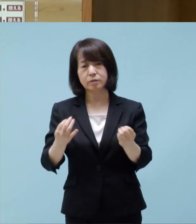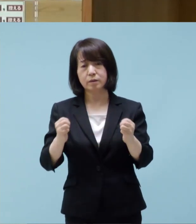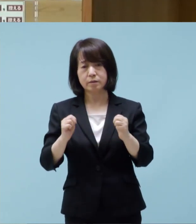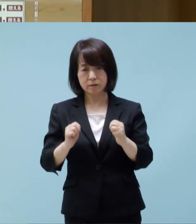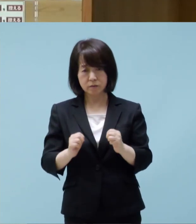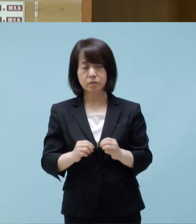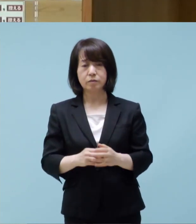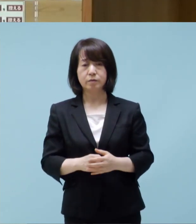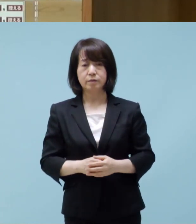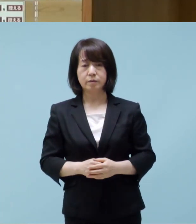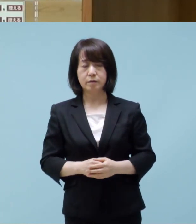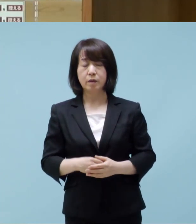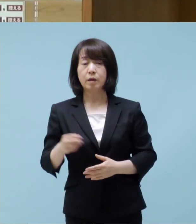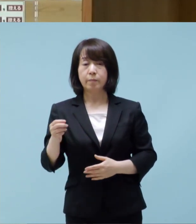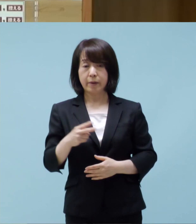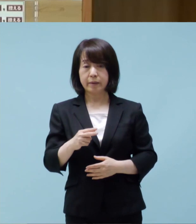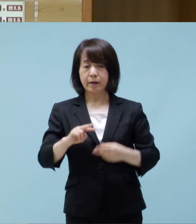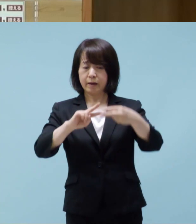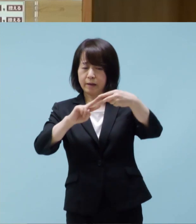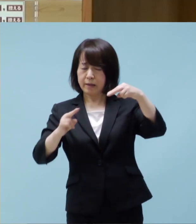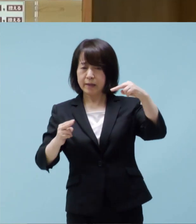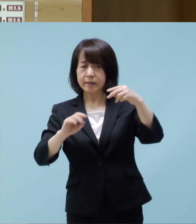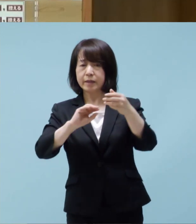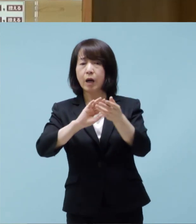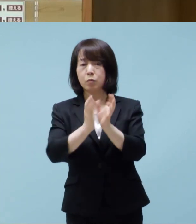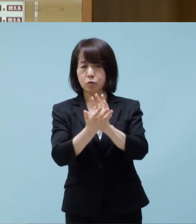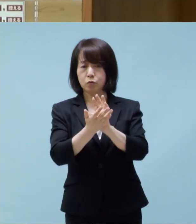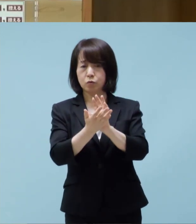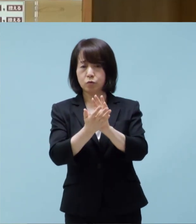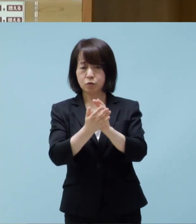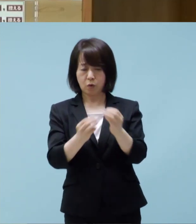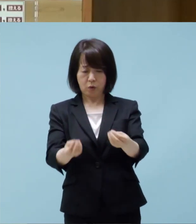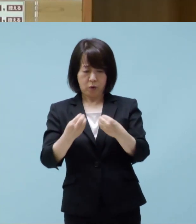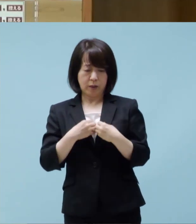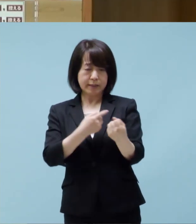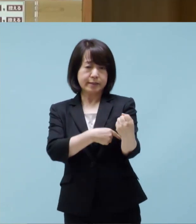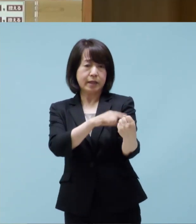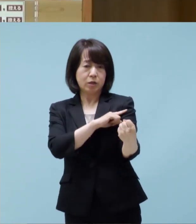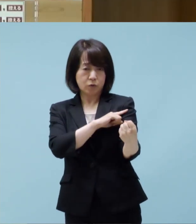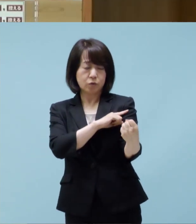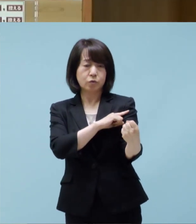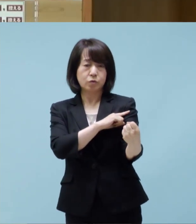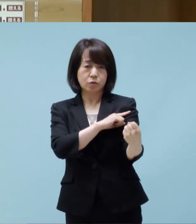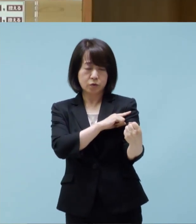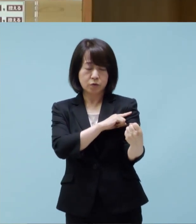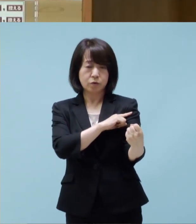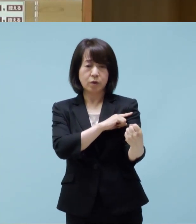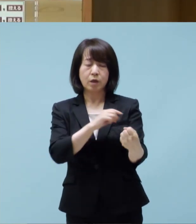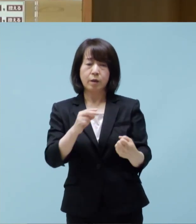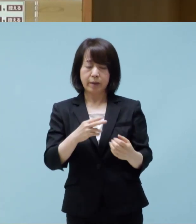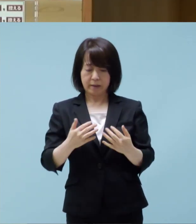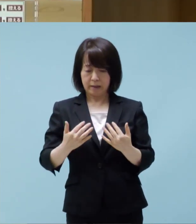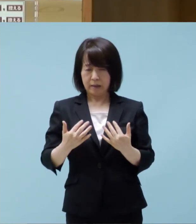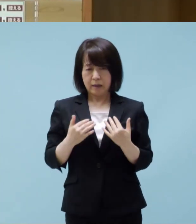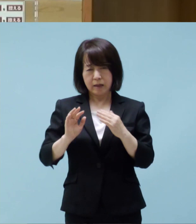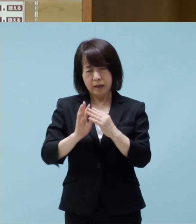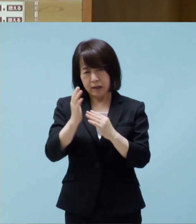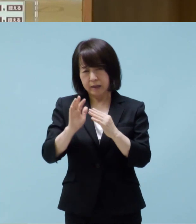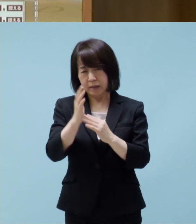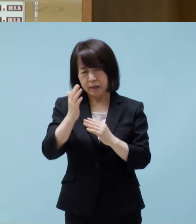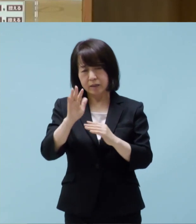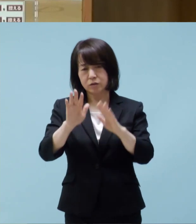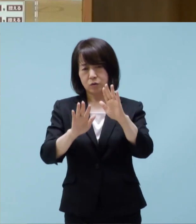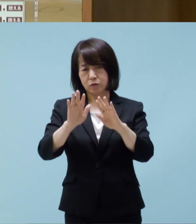異株の感染力、さらには肺炎症状などが見られる方の割合、これ